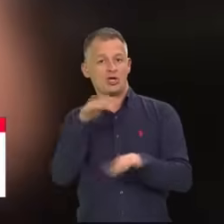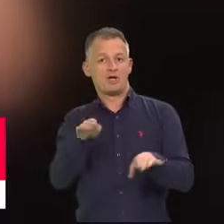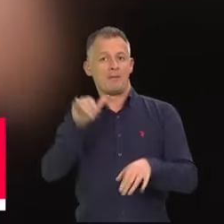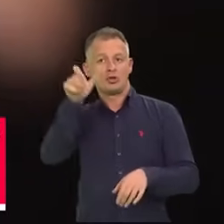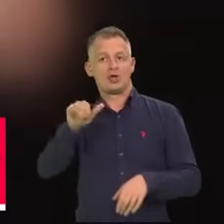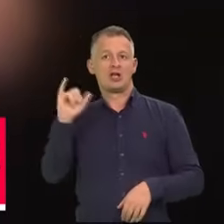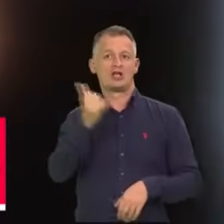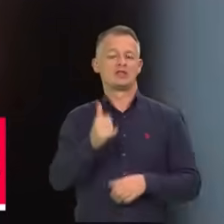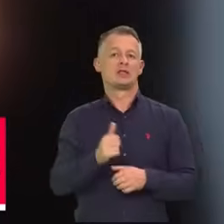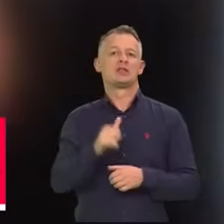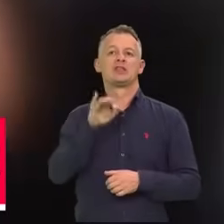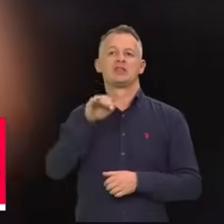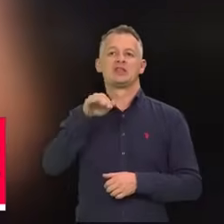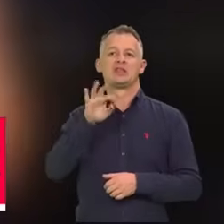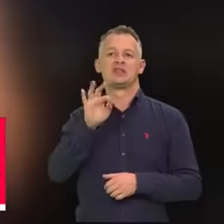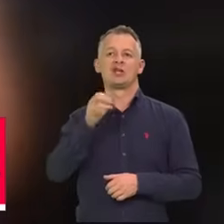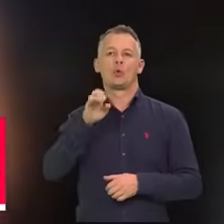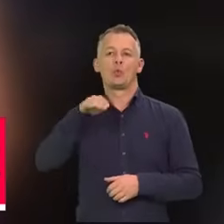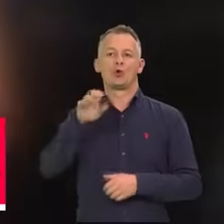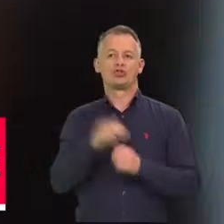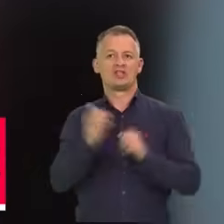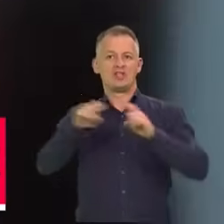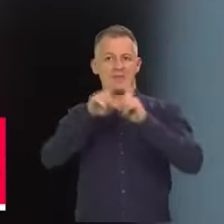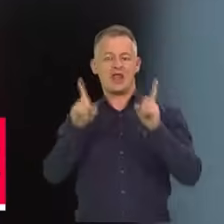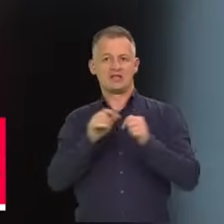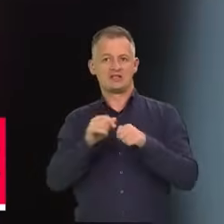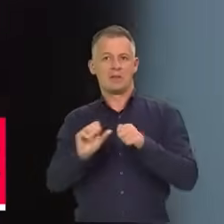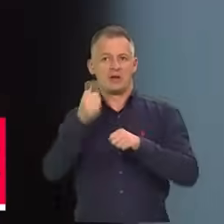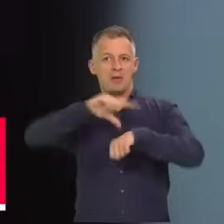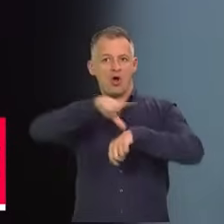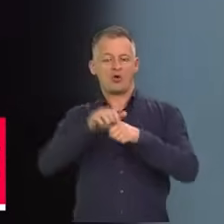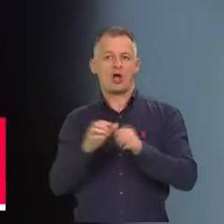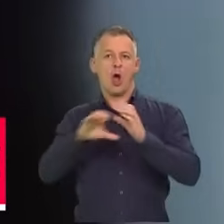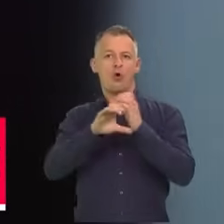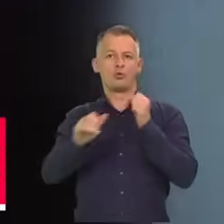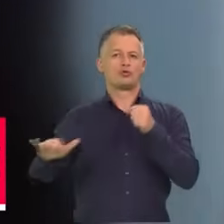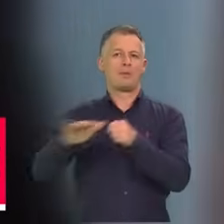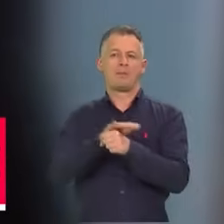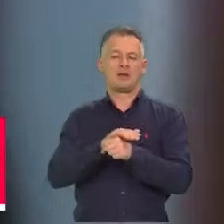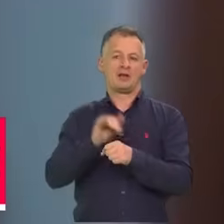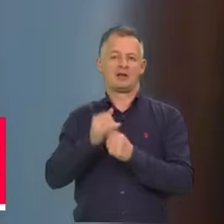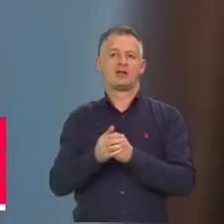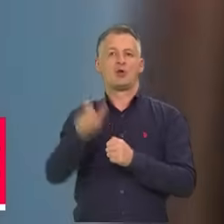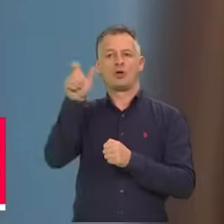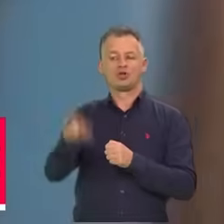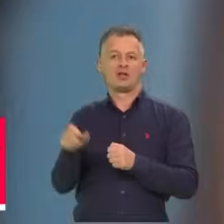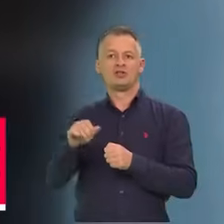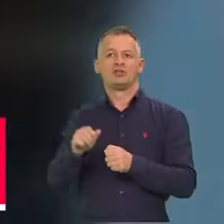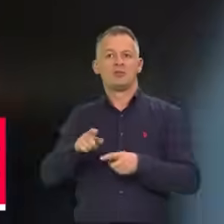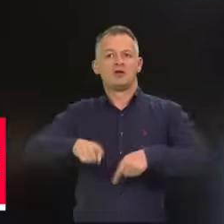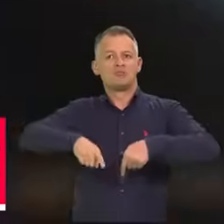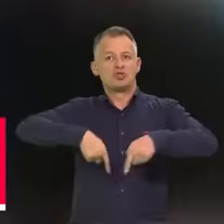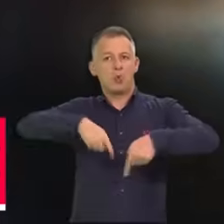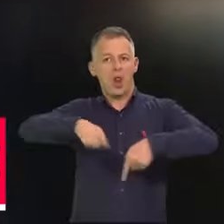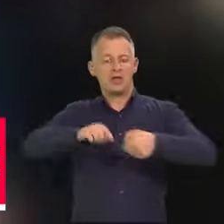Târgu Mureș, dimineață, la prima oră. Autobuzul transportului orășenesc era deja pe traseu și plin cu pasageri. În imagini